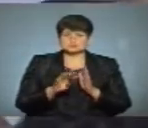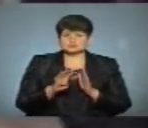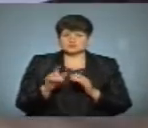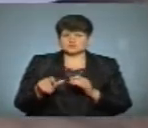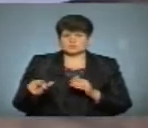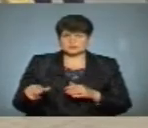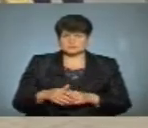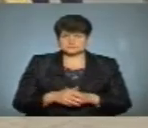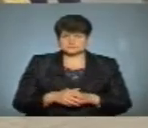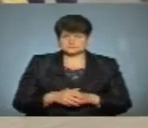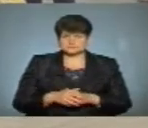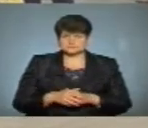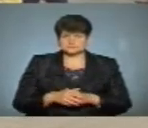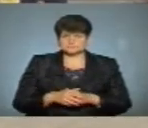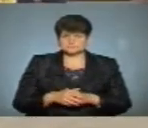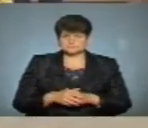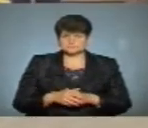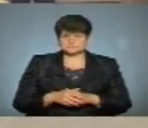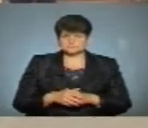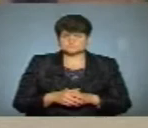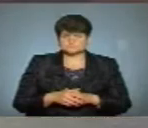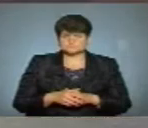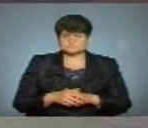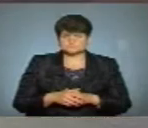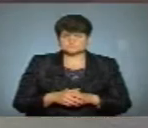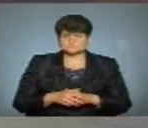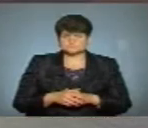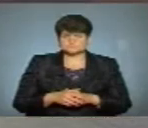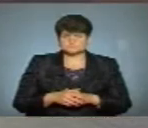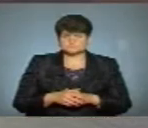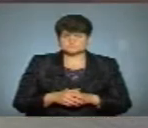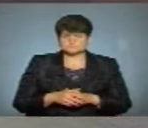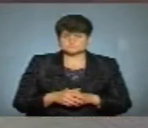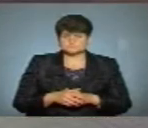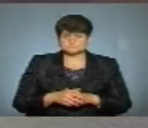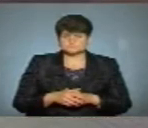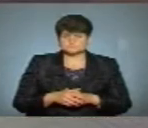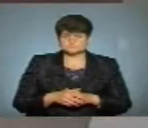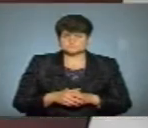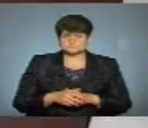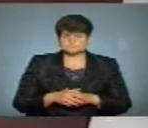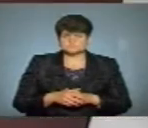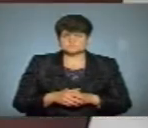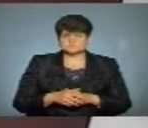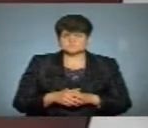людини. Діана Ярошенко, Андрій Бодак. Новини на Суспільному. Тернопіль.